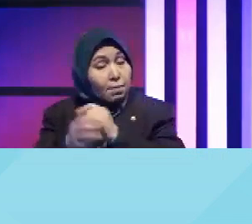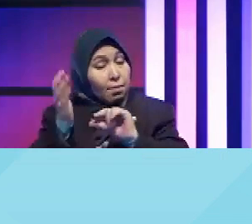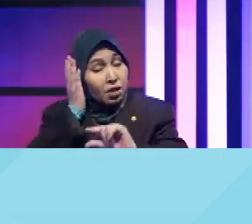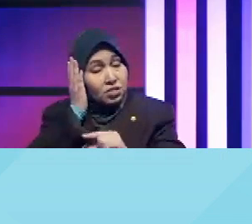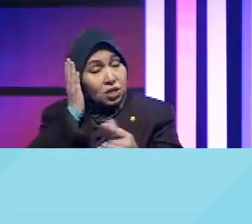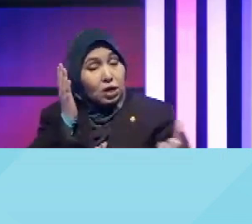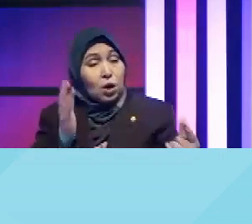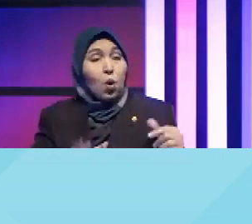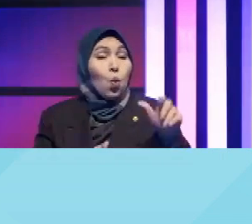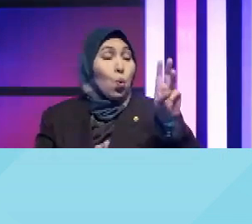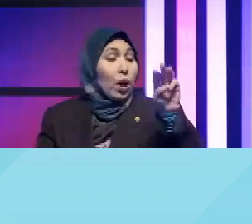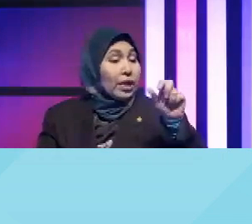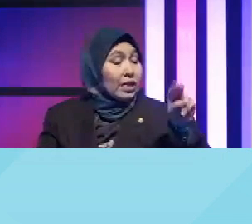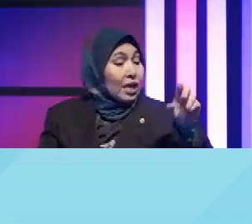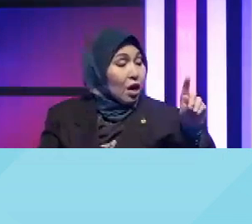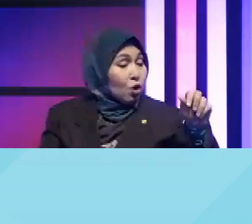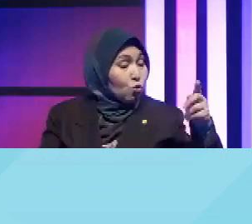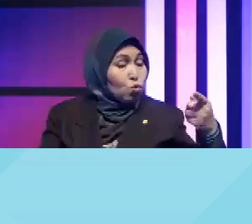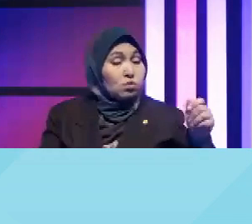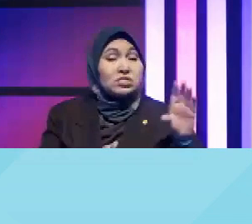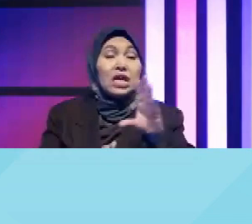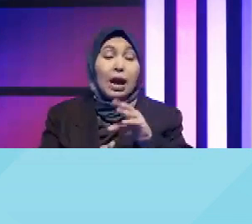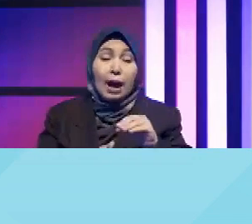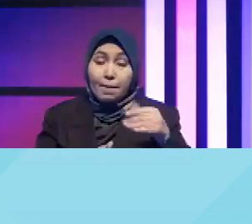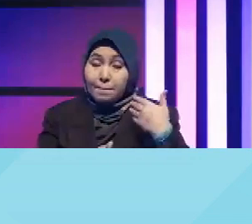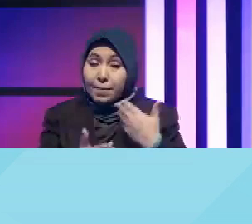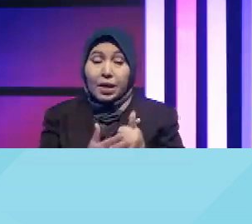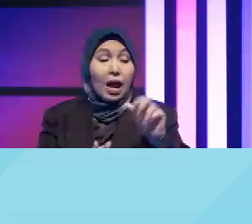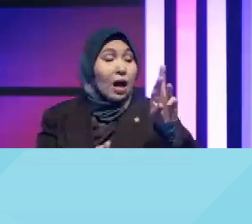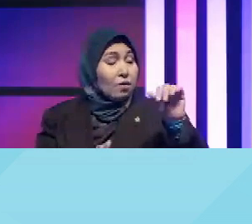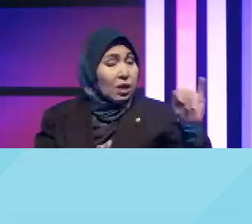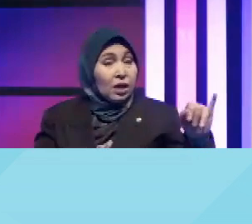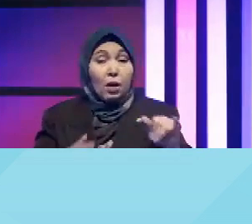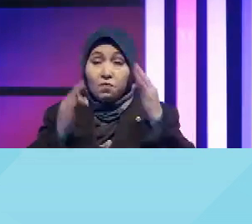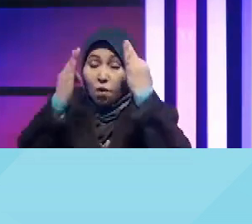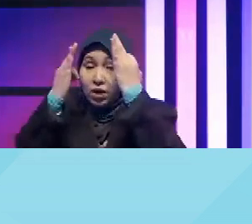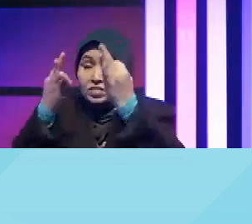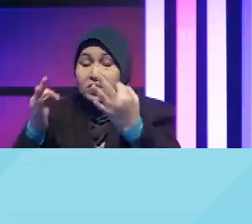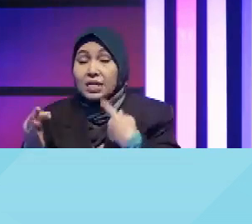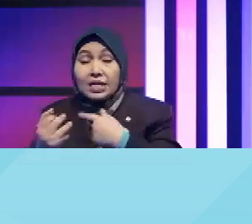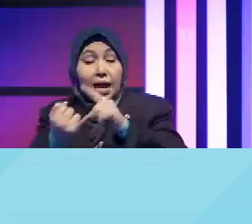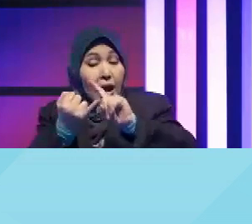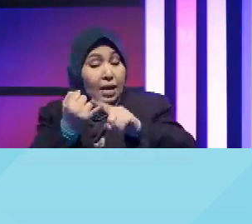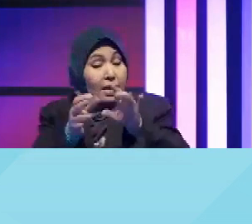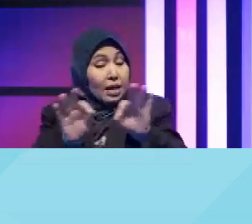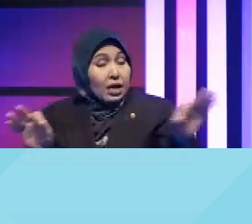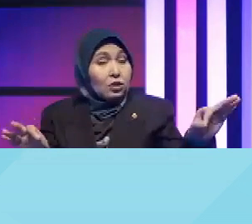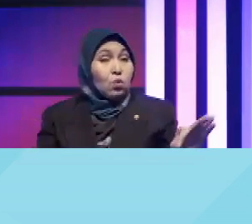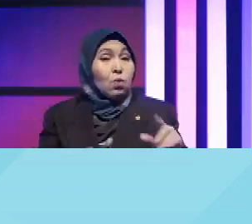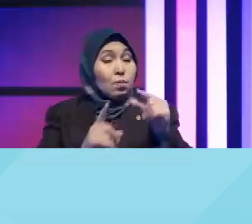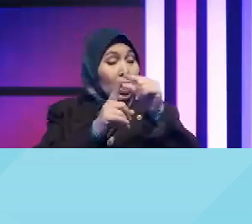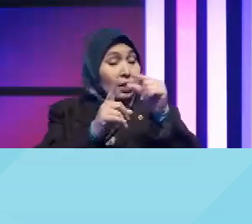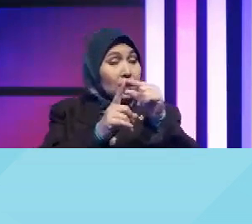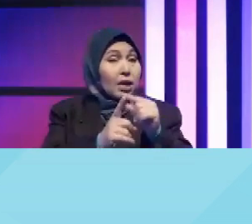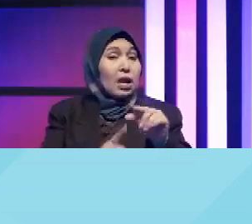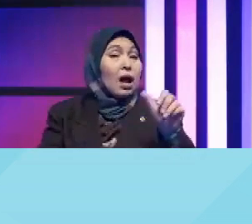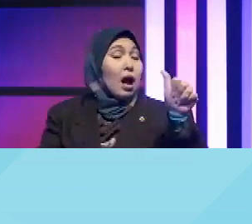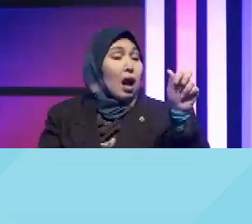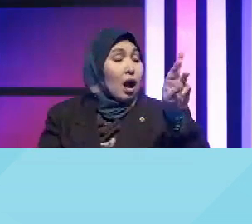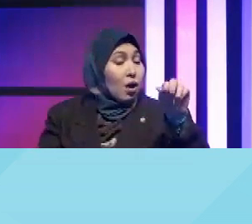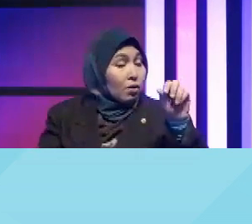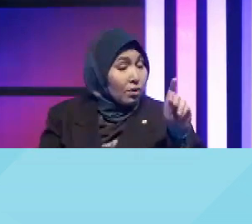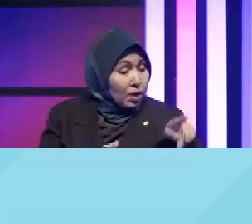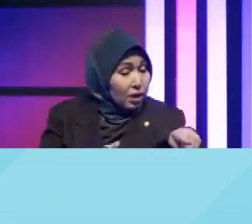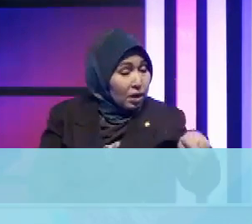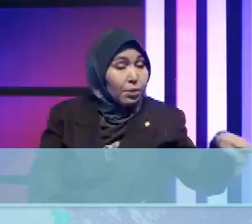tuh sampai Adenium dan fokus kita jugalah di akhir ayat itu tadi aqlimah Arif ya